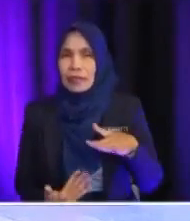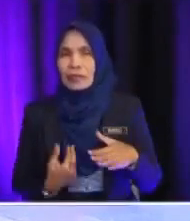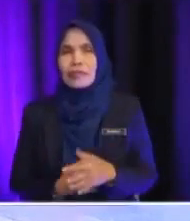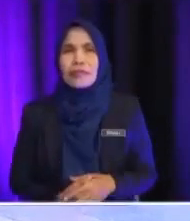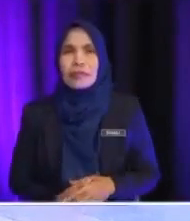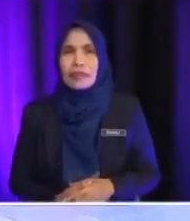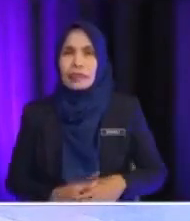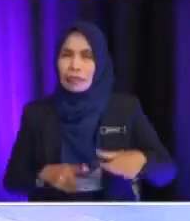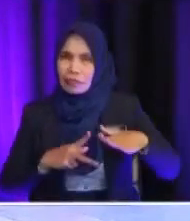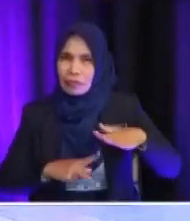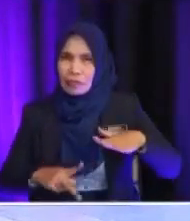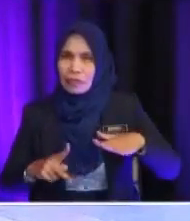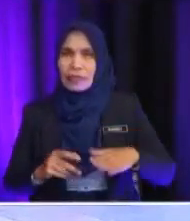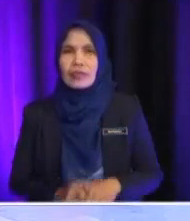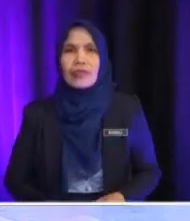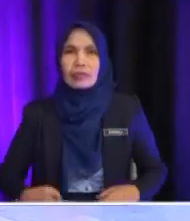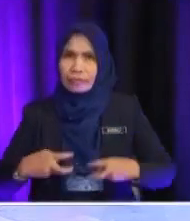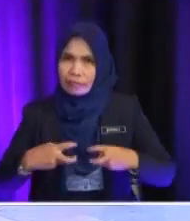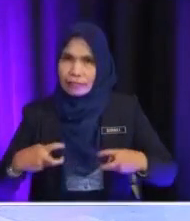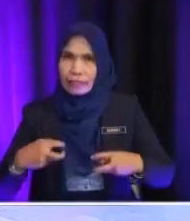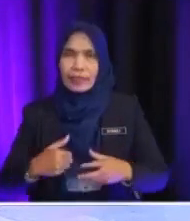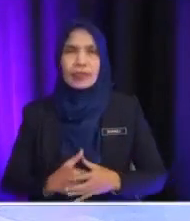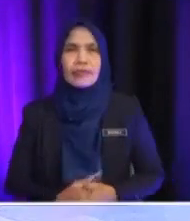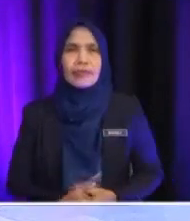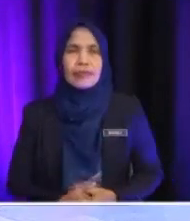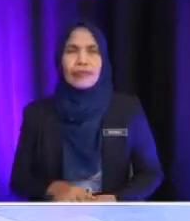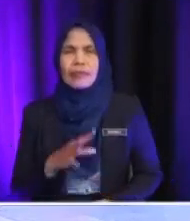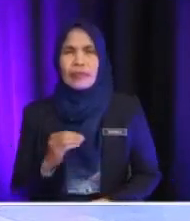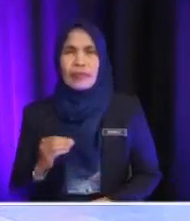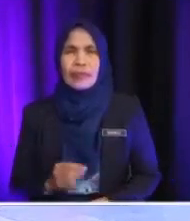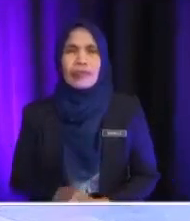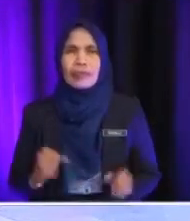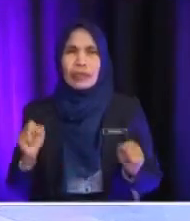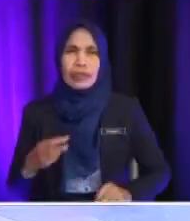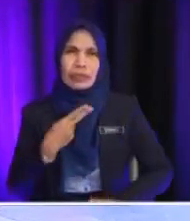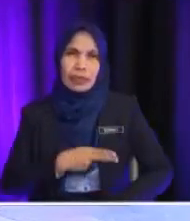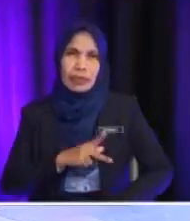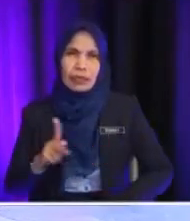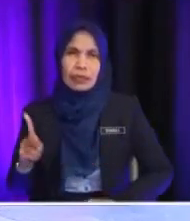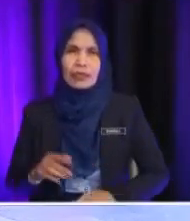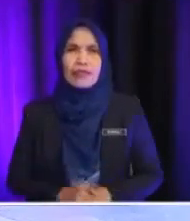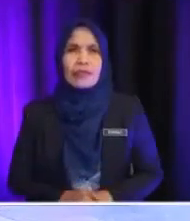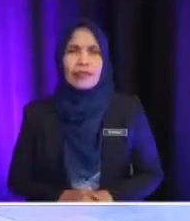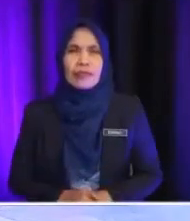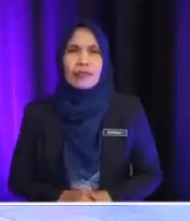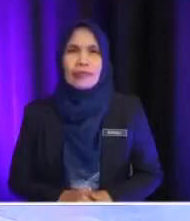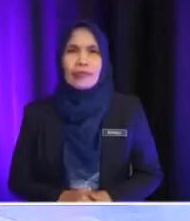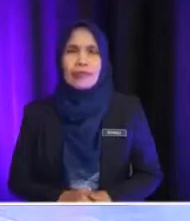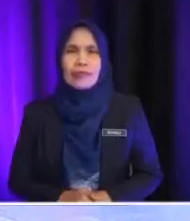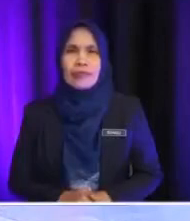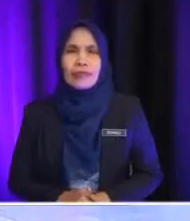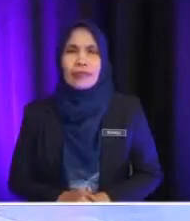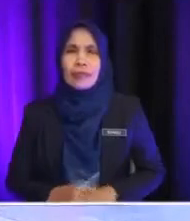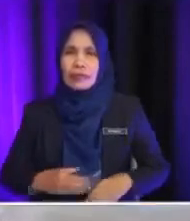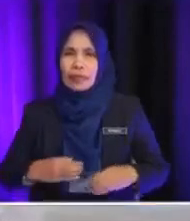menggunakan ketuhar, ketuhar elektrik, okey? Dan juga kita boleh hasilkan hidangan secara tempatan